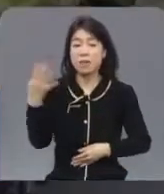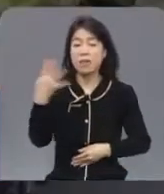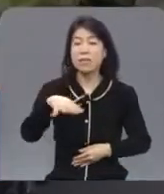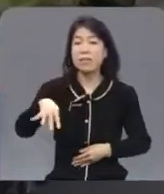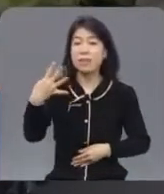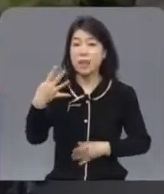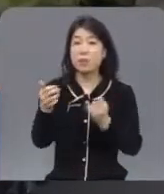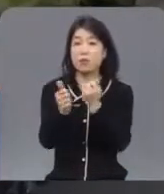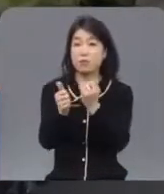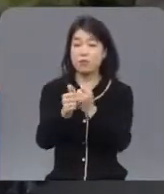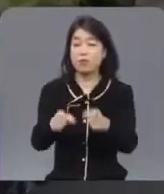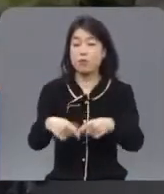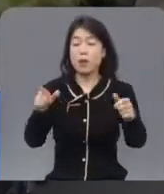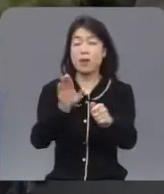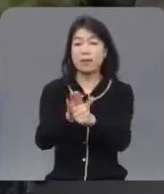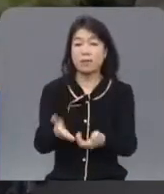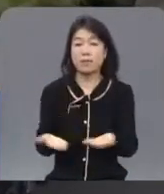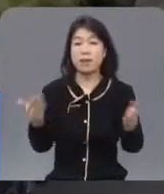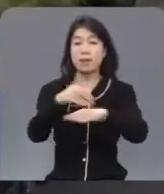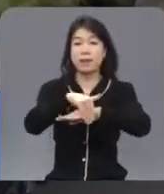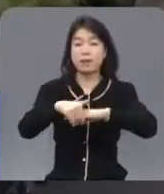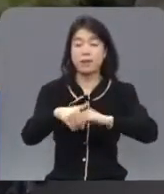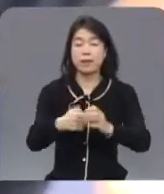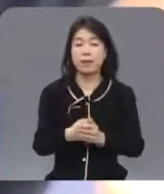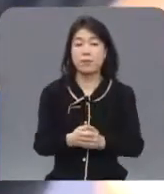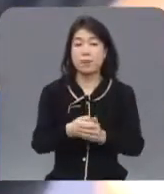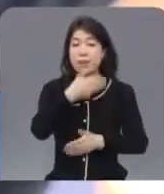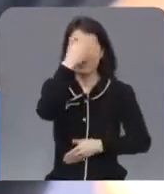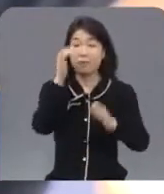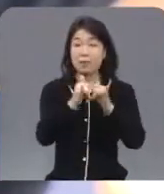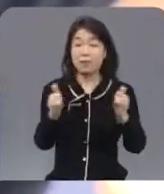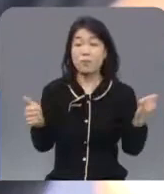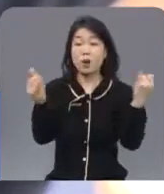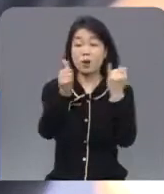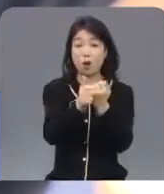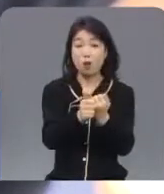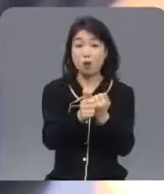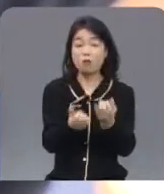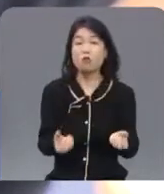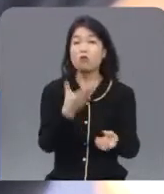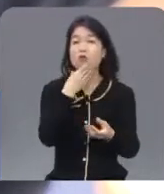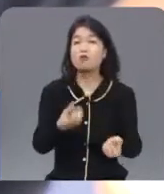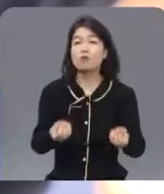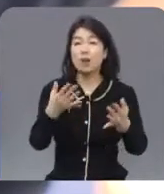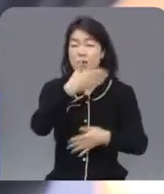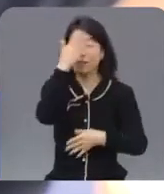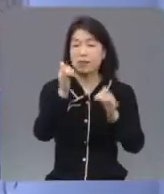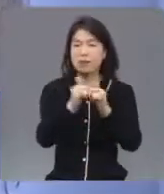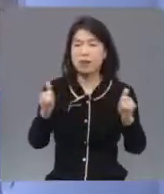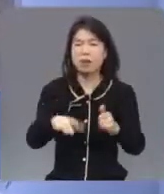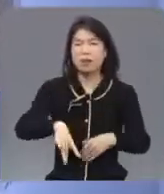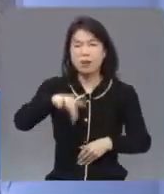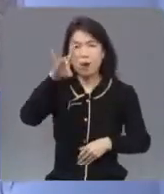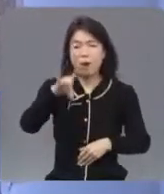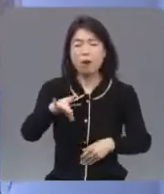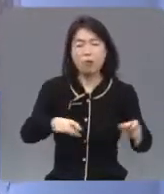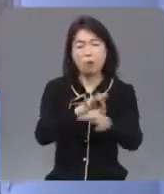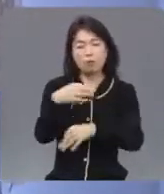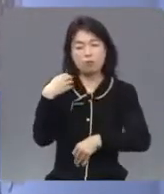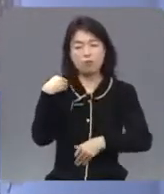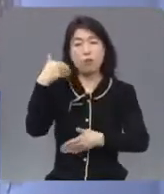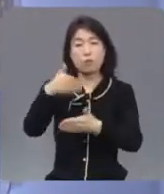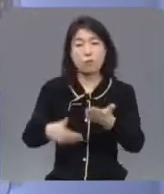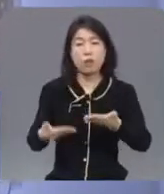확대해서 지원합니다 청년 부부 결혼 축하 금은 청년층의 결혼 초기 경제적인 부담을 덜고